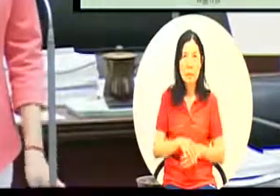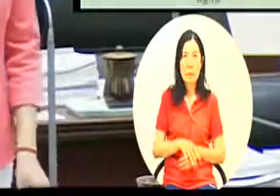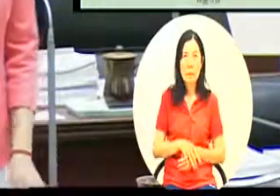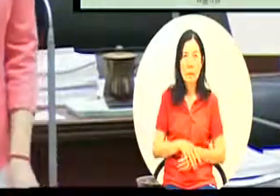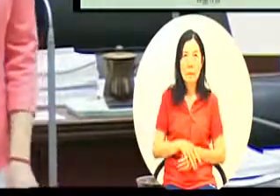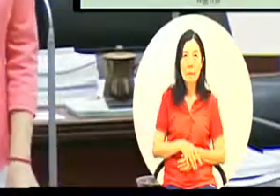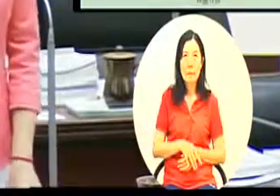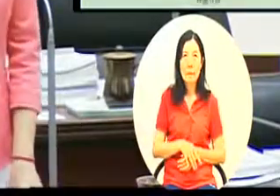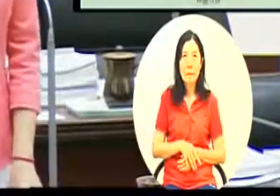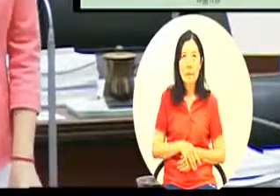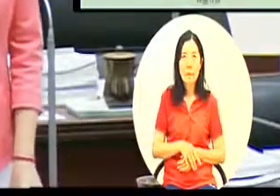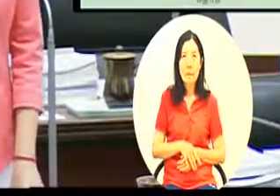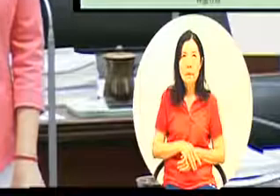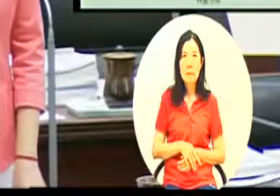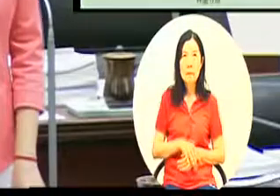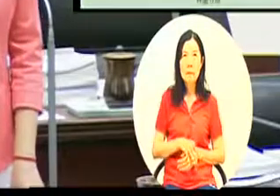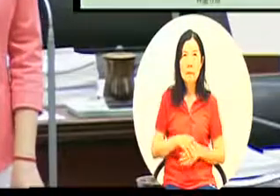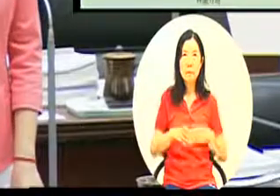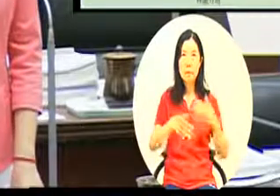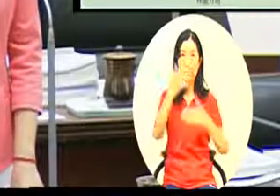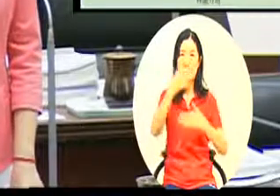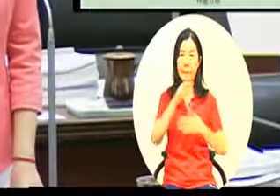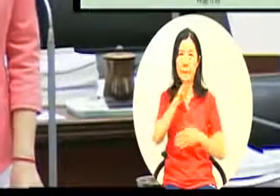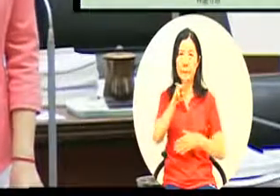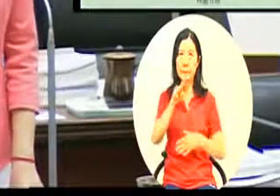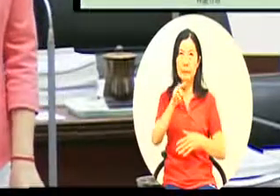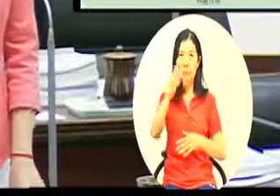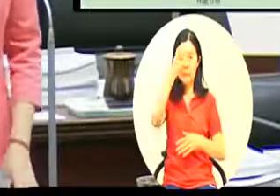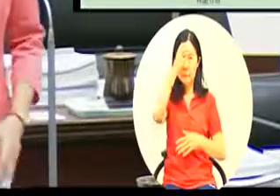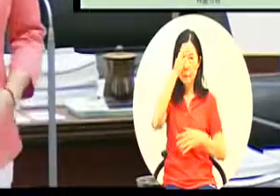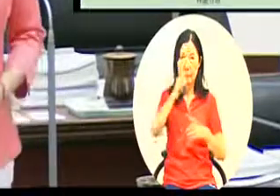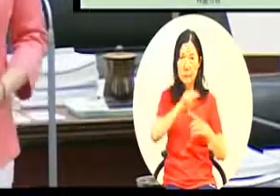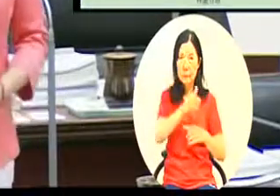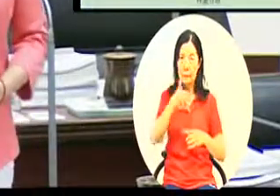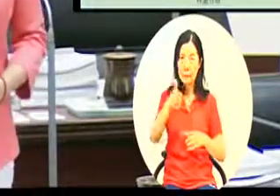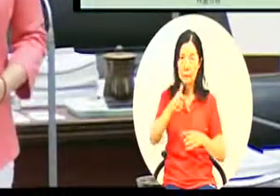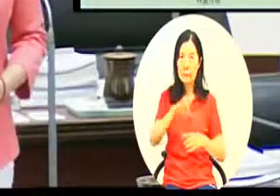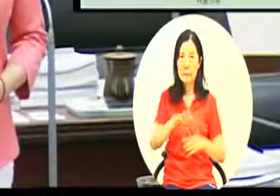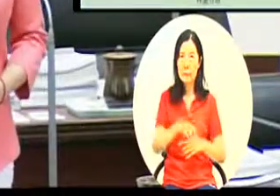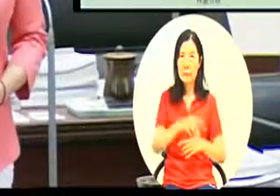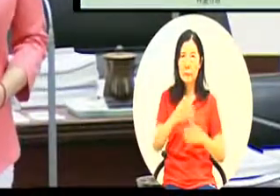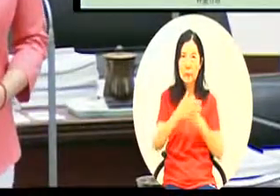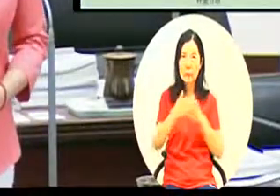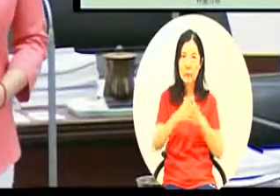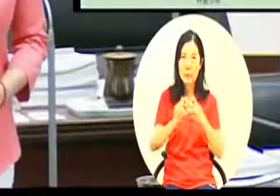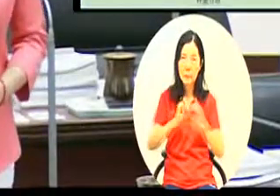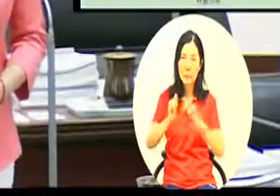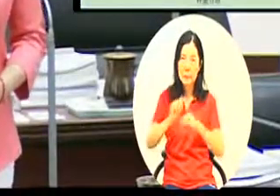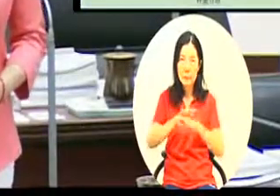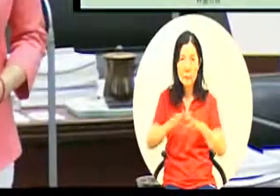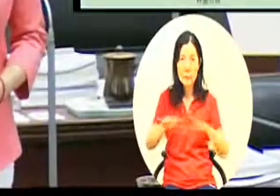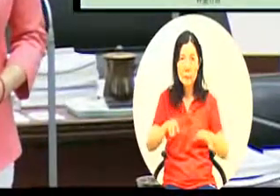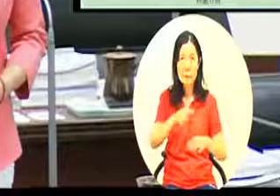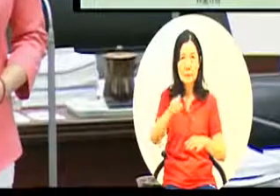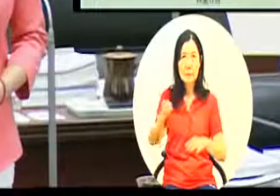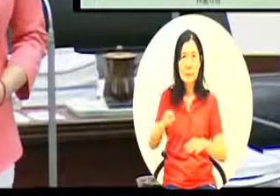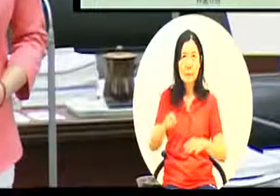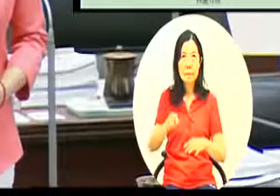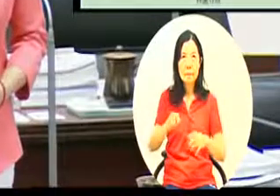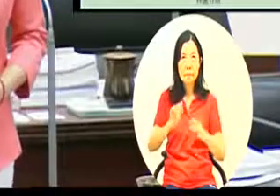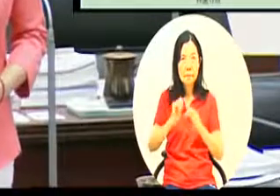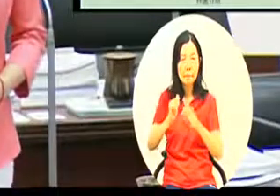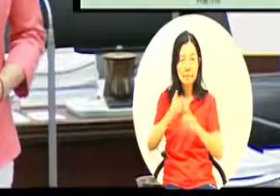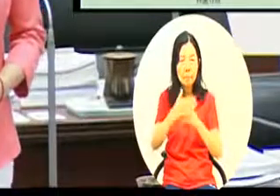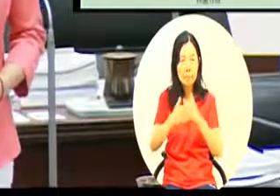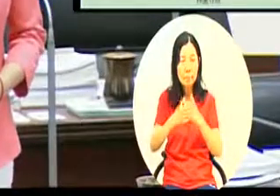我们来看哈这个。我们的警察人员保障我们人民的安全，他们是我们人民的保